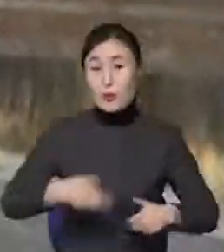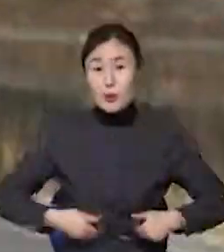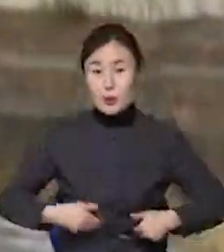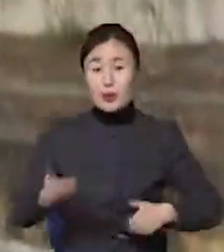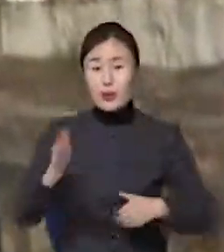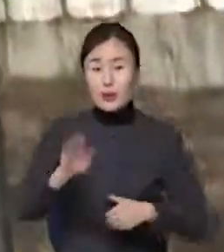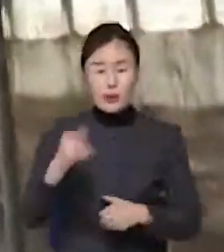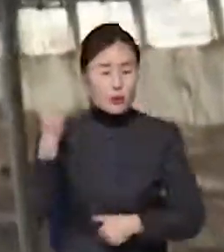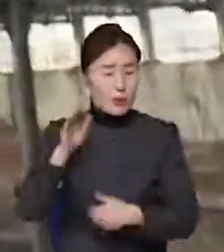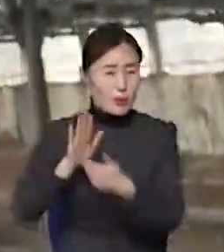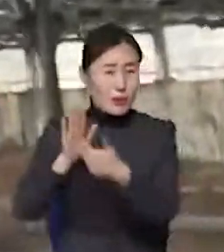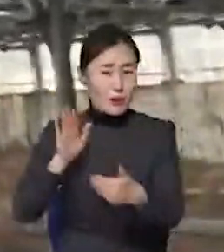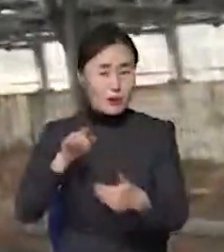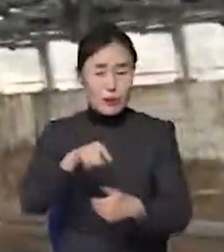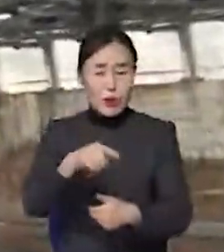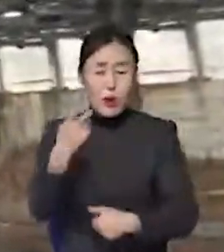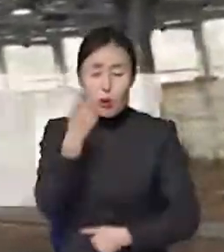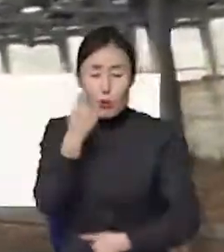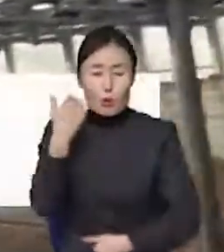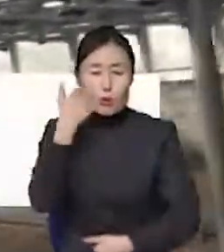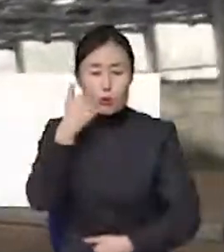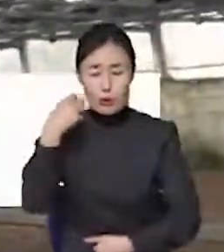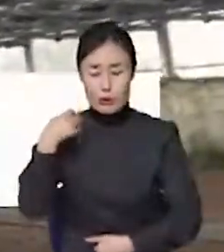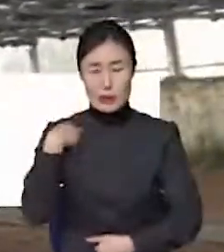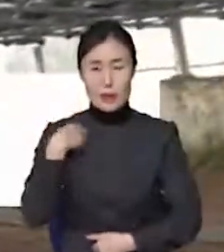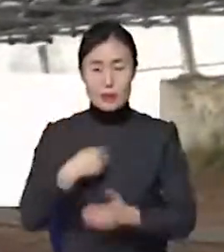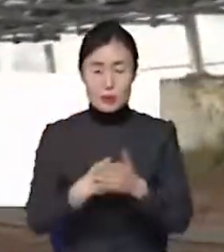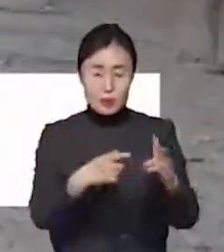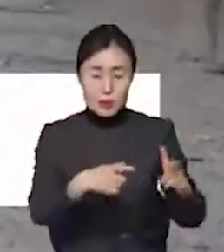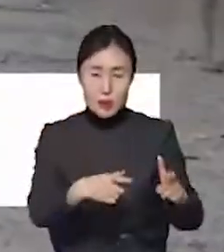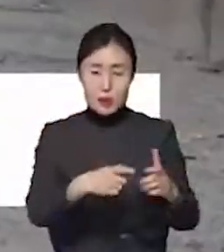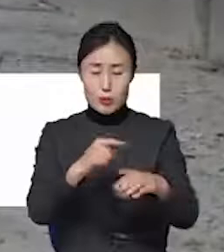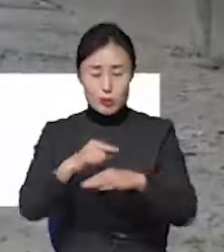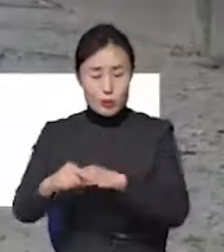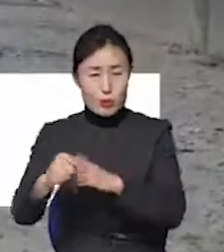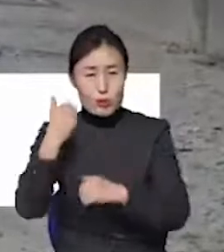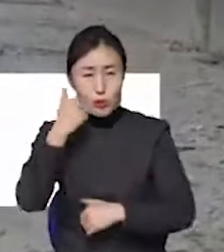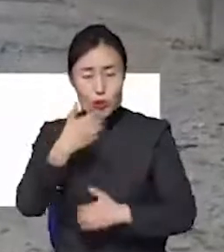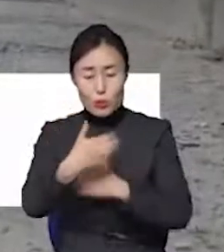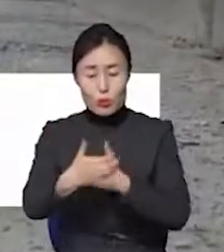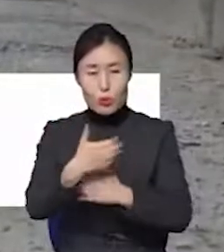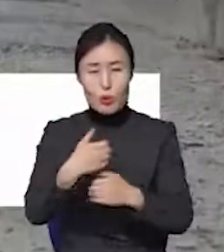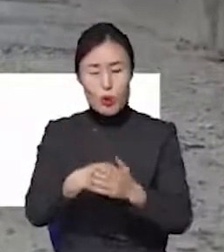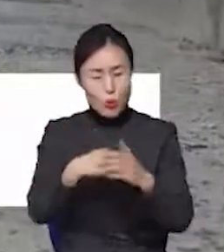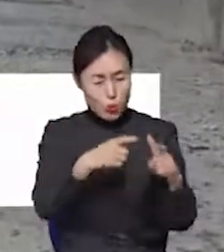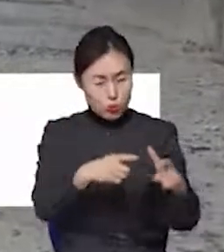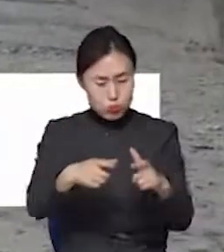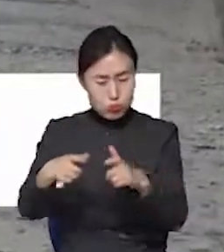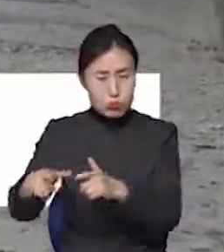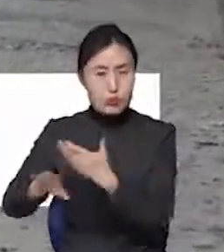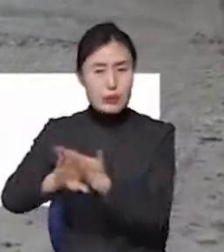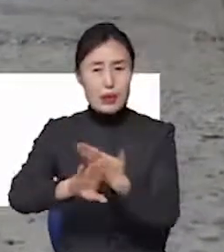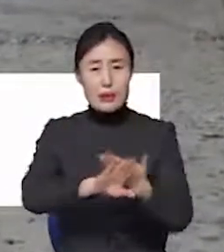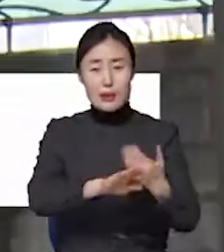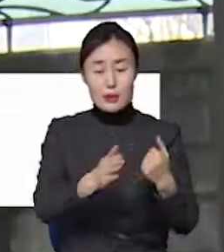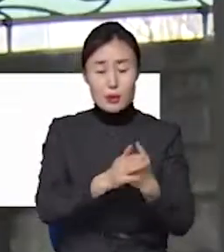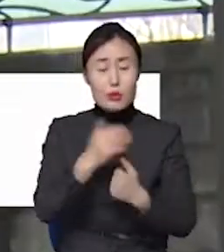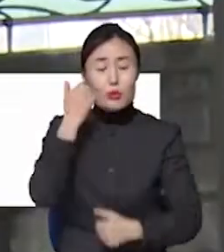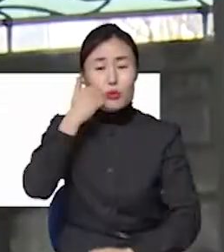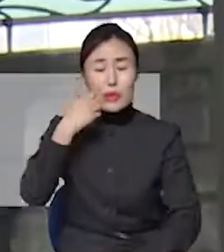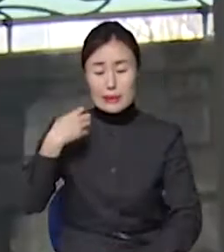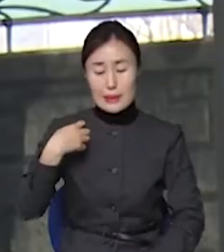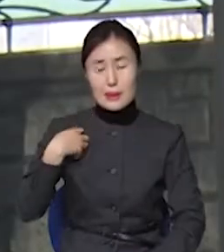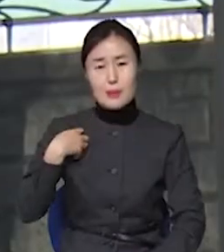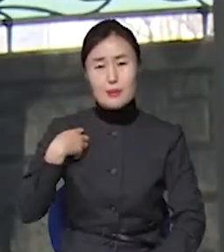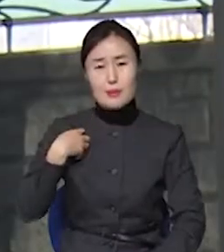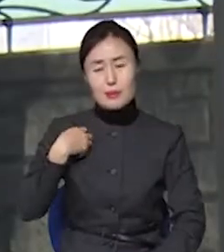필요하지만 방음터널마다 관리 주체도 지자체, 산하기관, 민자도로 주식회사 등 모두 달라 사실상 관리 사각지대에